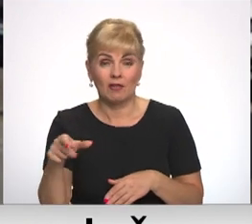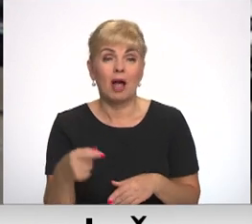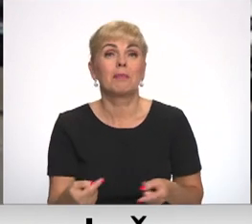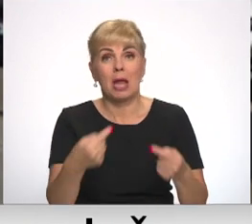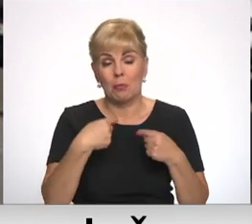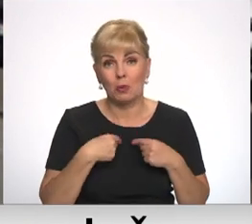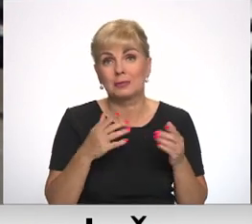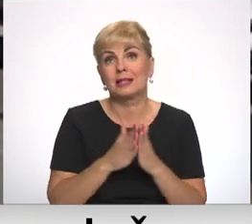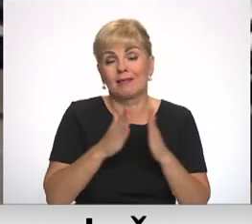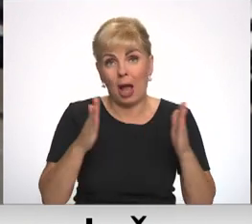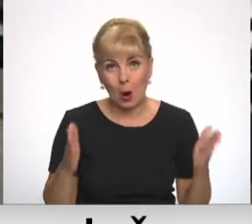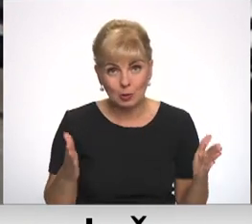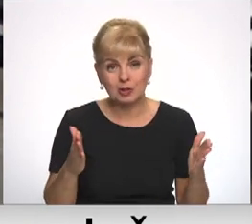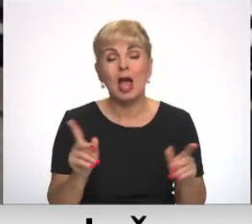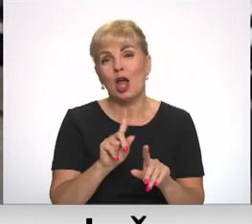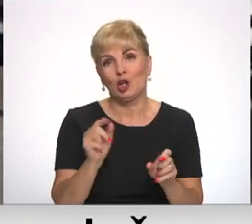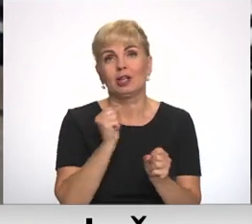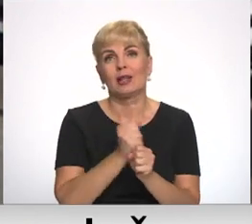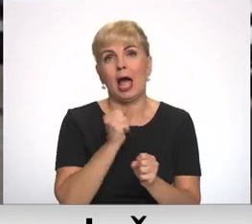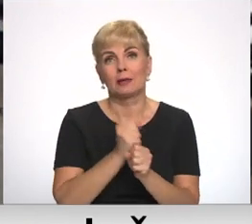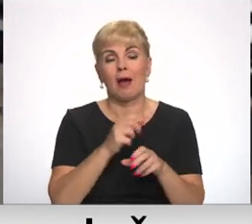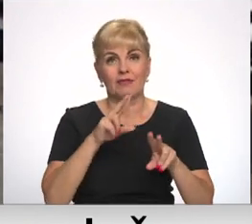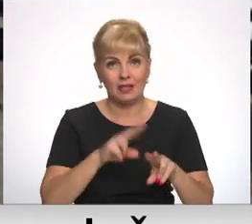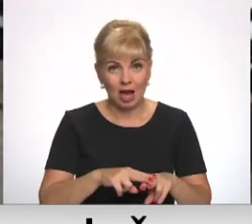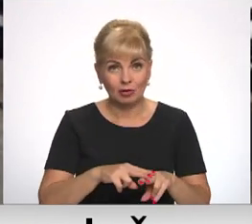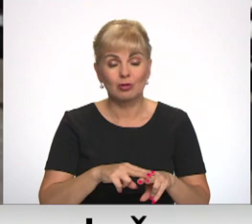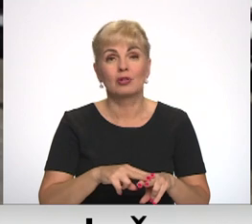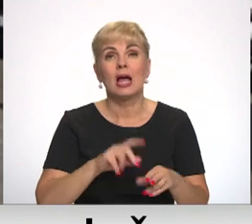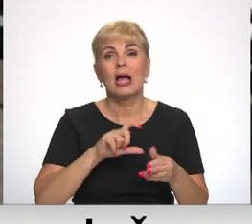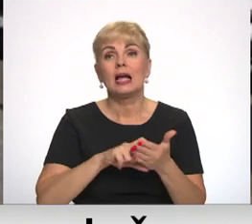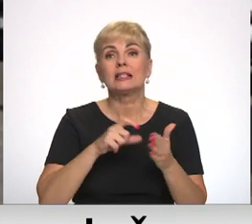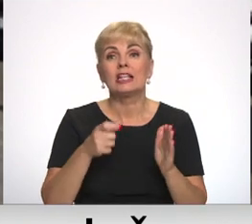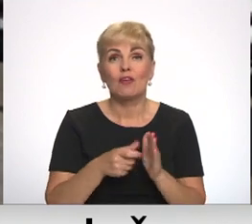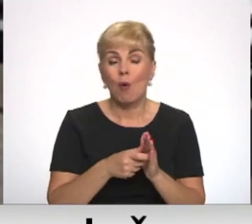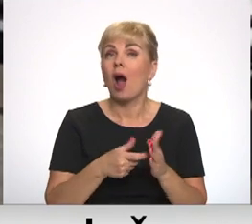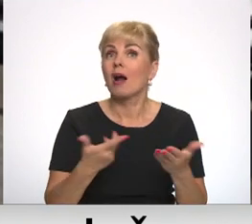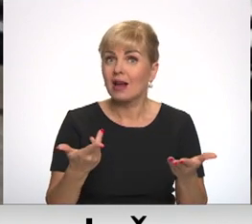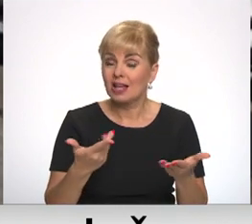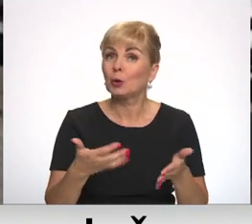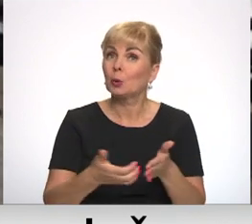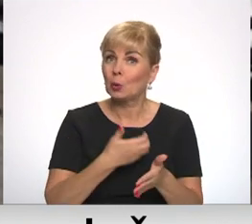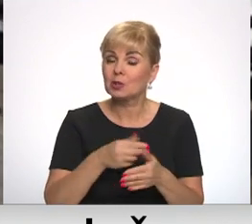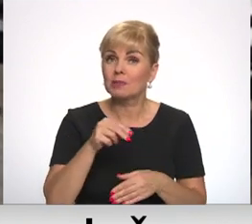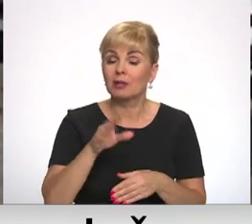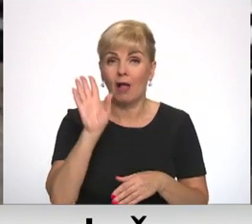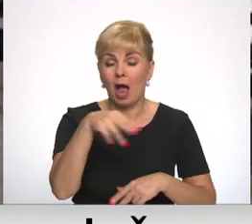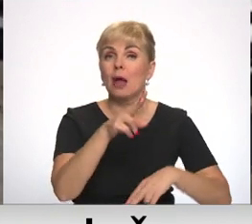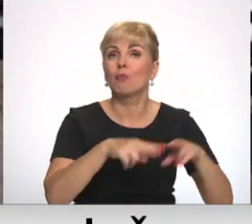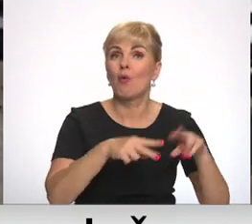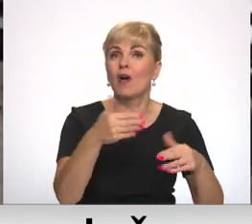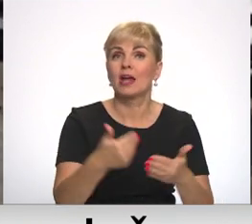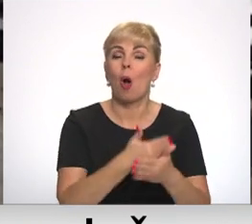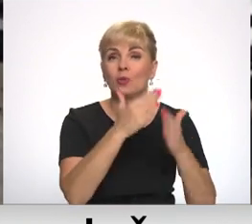ir daudz, mums ir darba vietas, dzīvokļi trūkst Smiltenē, lai būvē jaunas